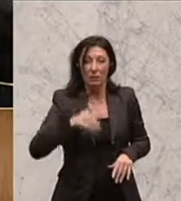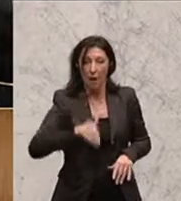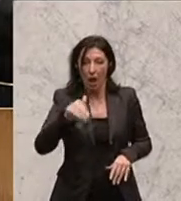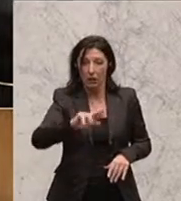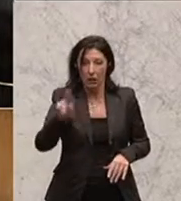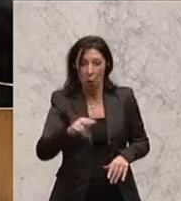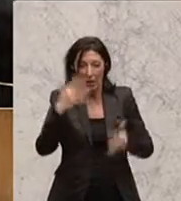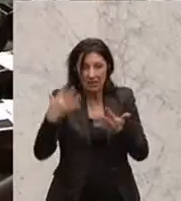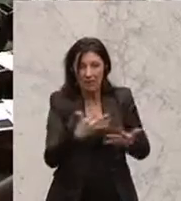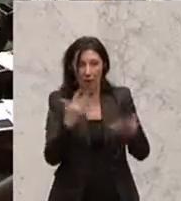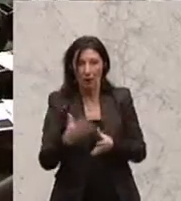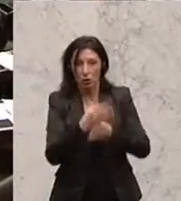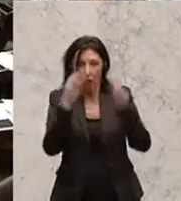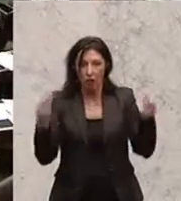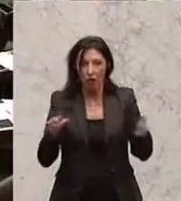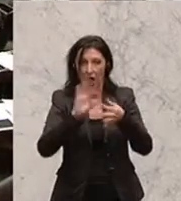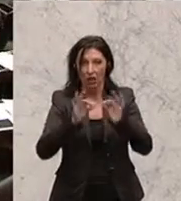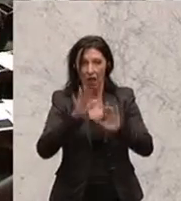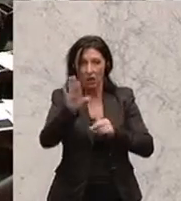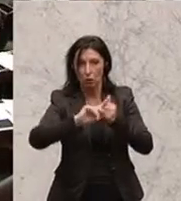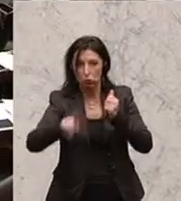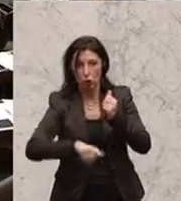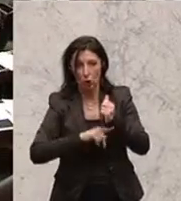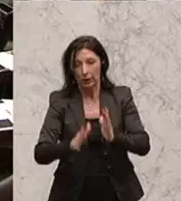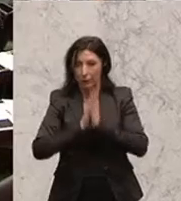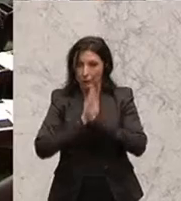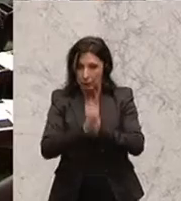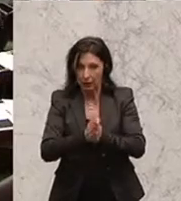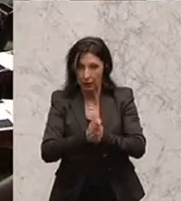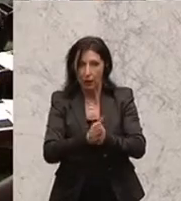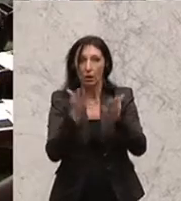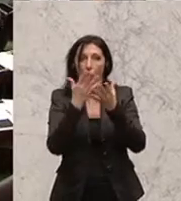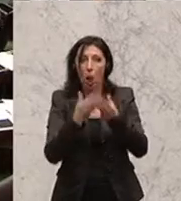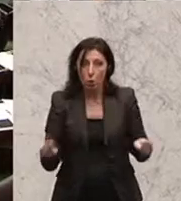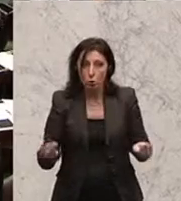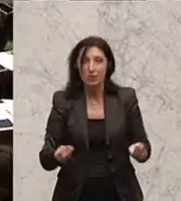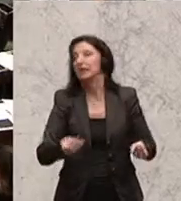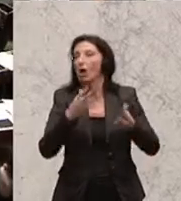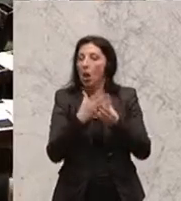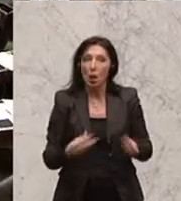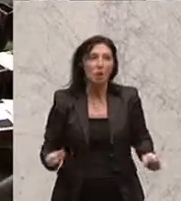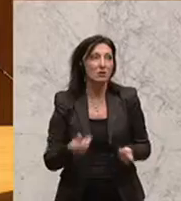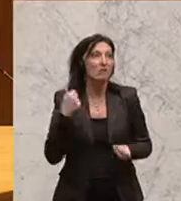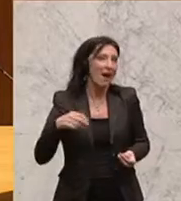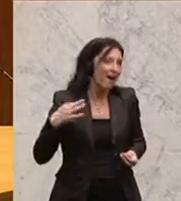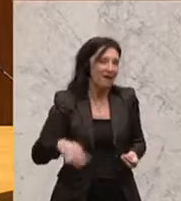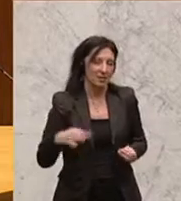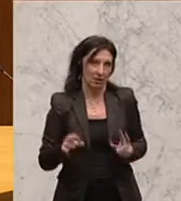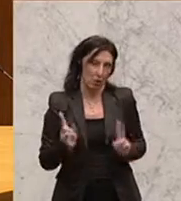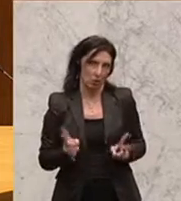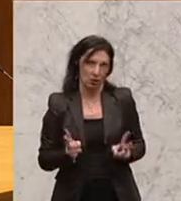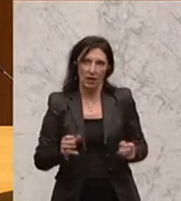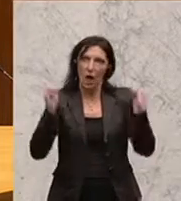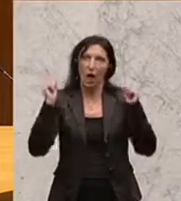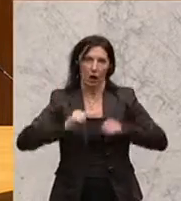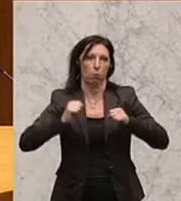ist das Zehnfache des Landesbudgets. Und so bitte die Lösung auch scheint, sie war die einzige Möglichkeit, diese Republik